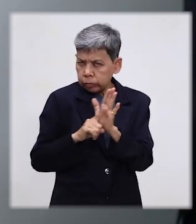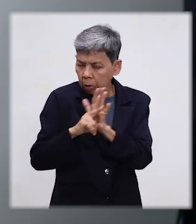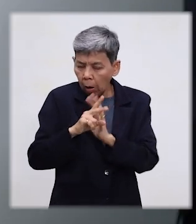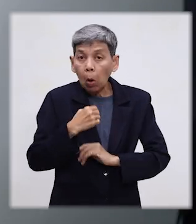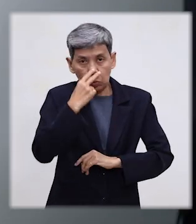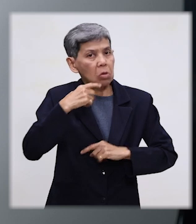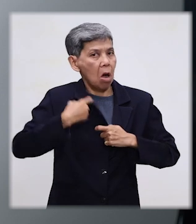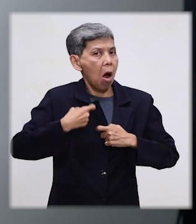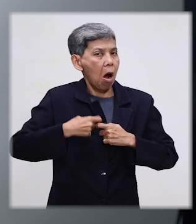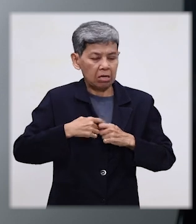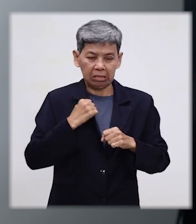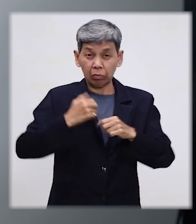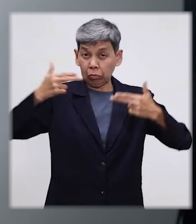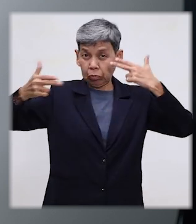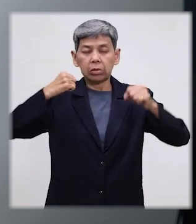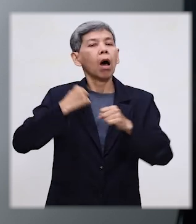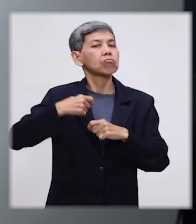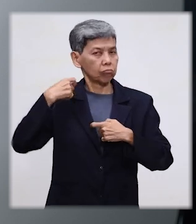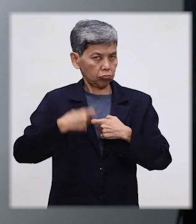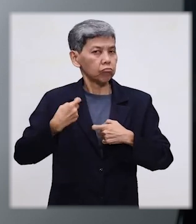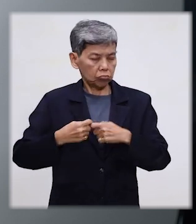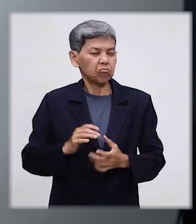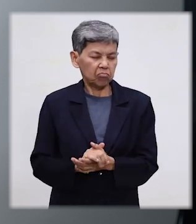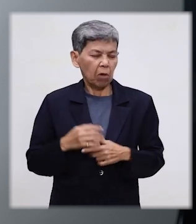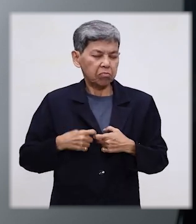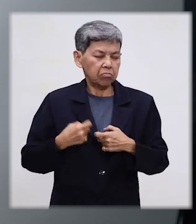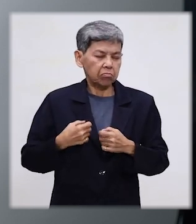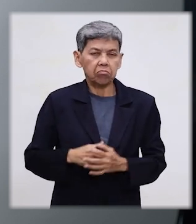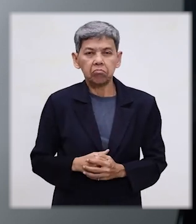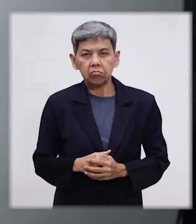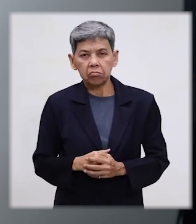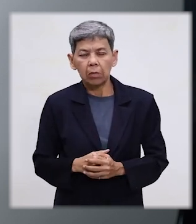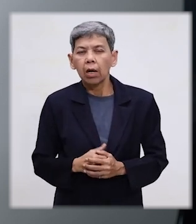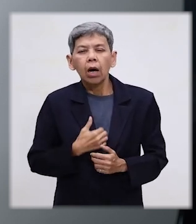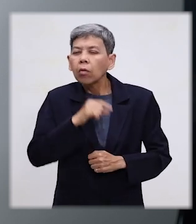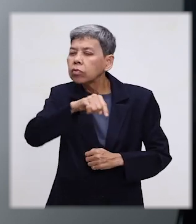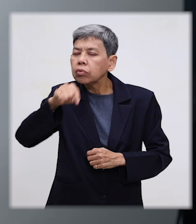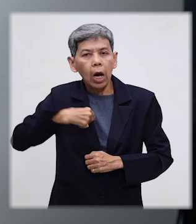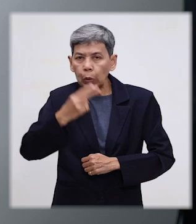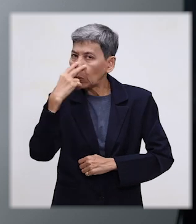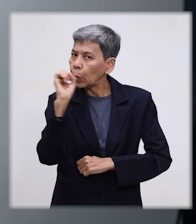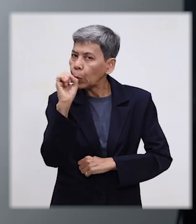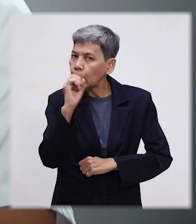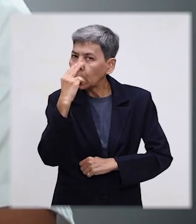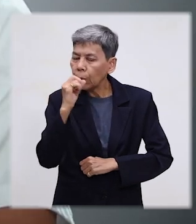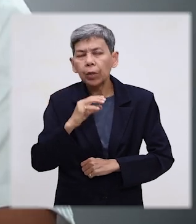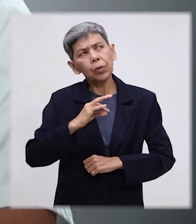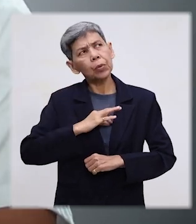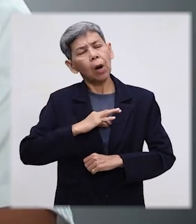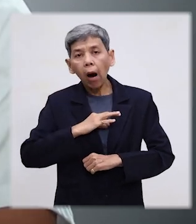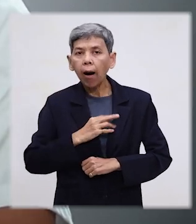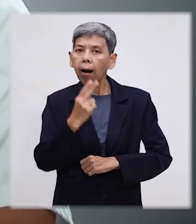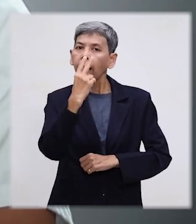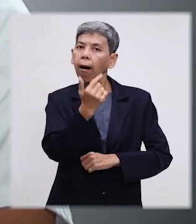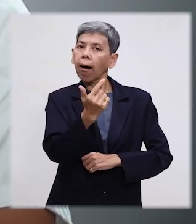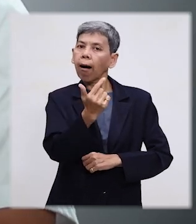งแบบผมมองว่าการทำหนังอะไรเงี้ยก็ดูยากกว่าปกติทั่วไปที่หนังก็ได้เคยดูอะไรเงี้ยรู้สึกแบบได้แรง